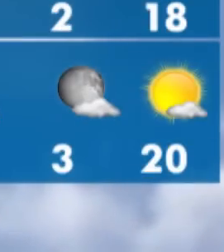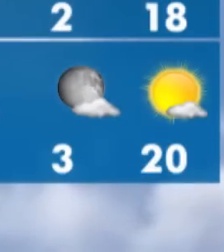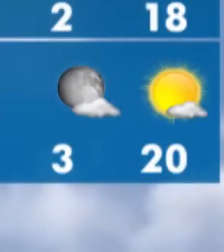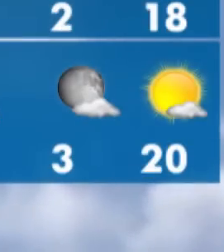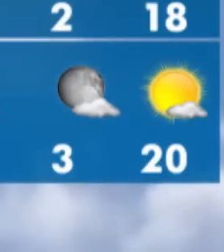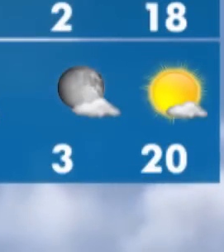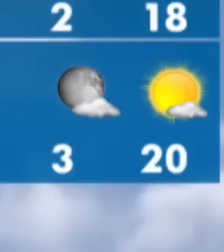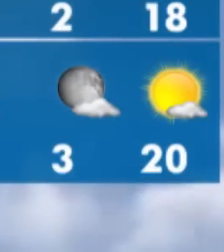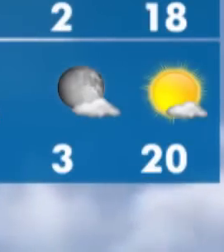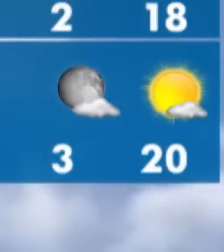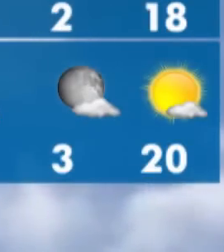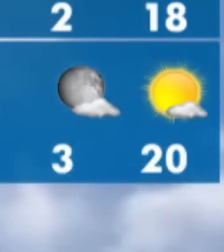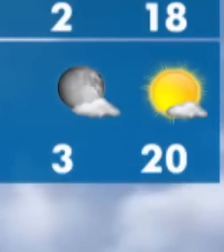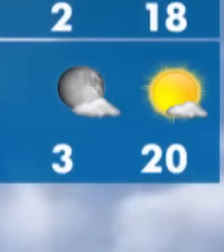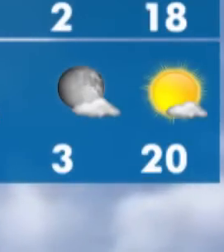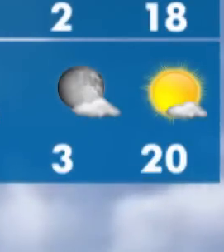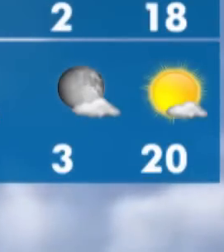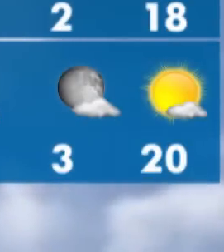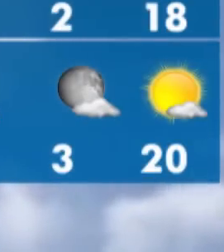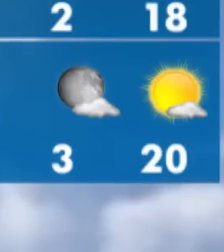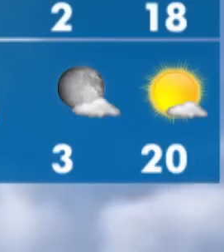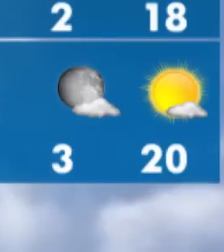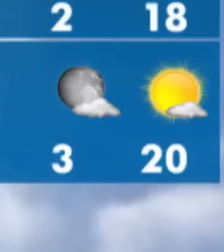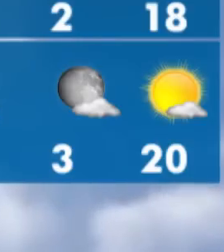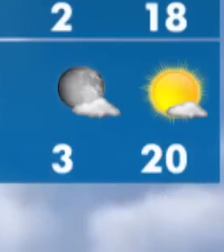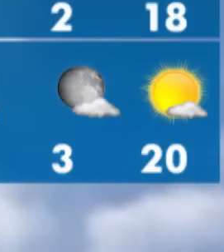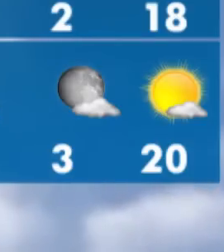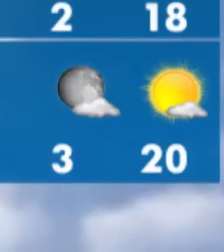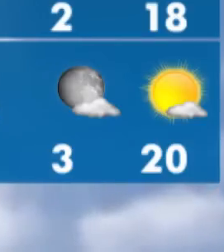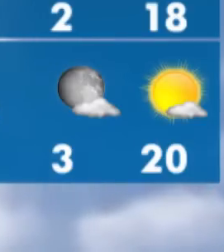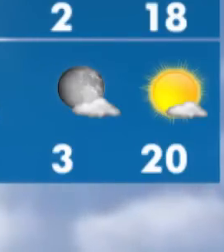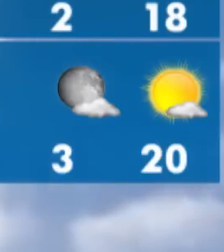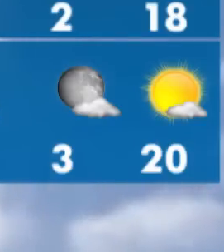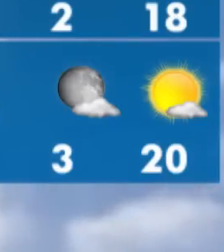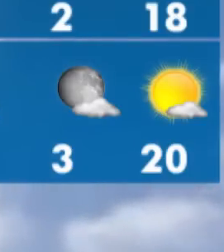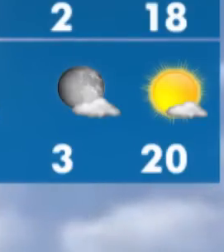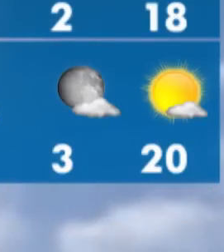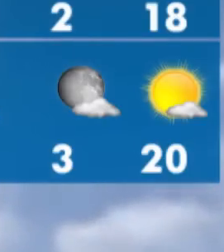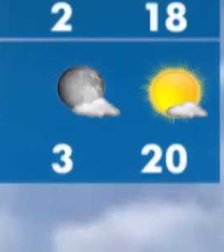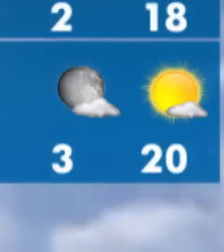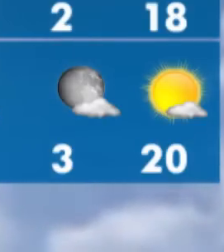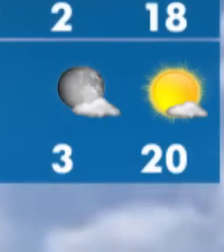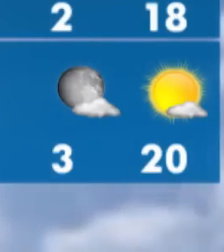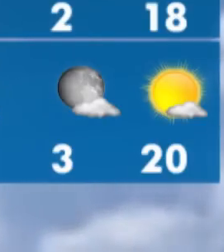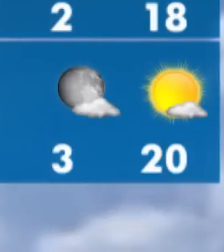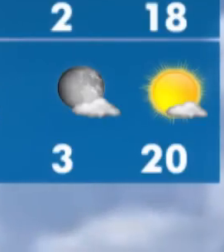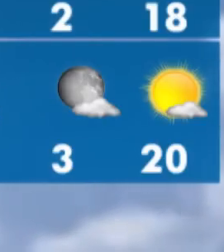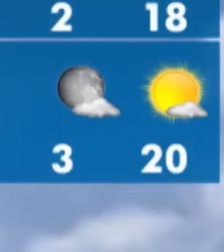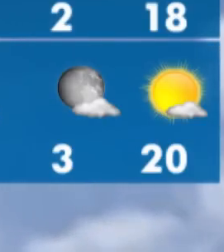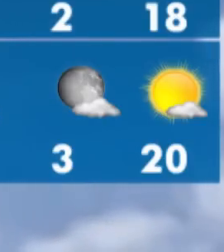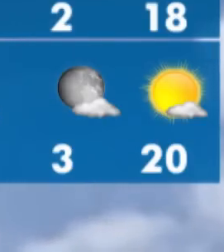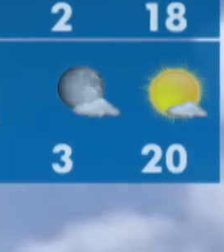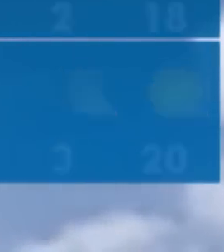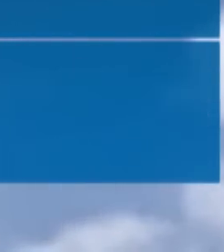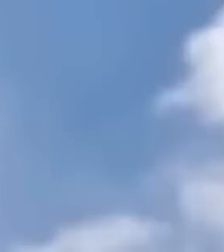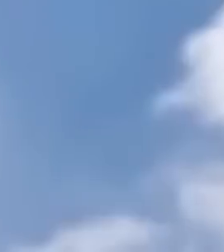градус дулаан, Цэцэрлэг хотод шөнө 6 өдөртөө 23 градус дулаан, Хар Хорин шөнө 5 өдөртөө 23 градус дулаан, Арваа Хэр шөнө 6